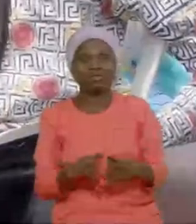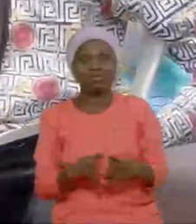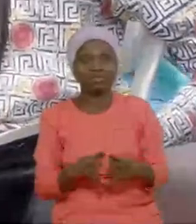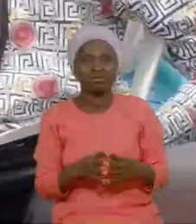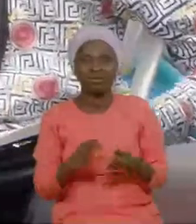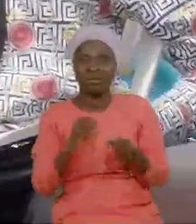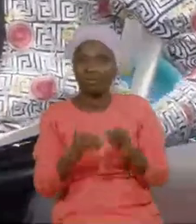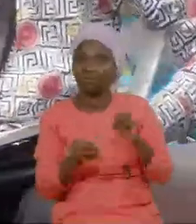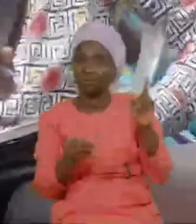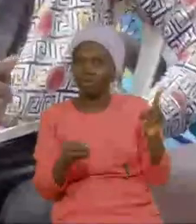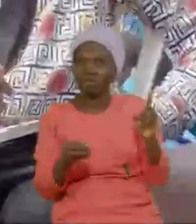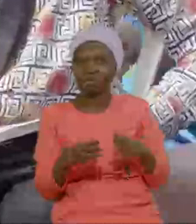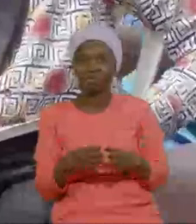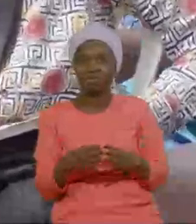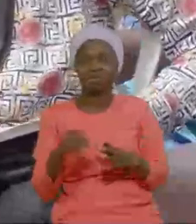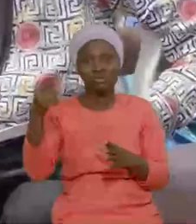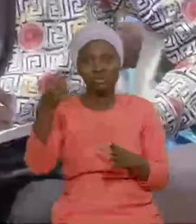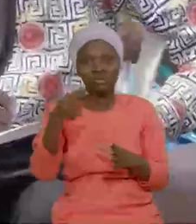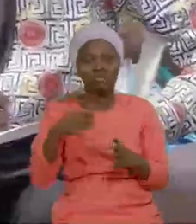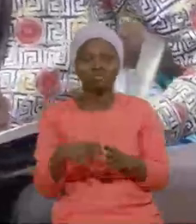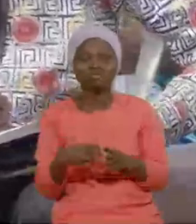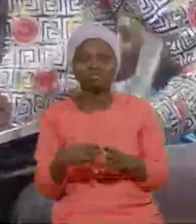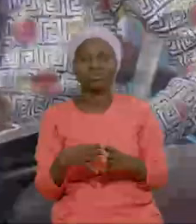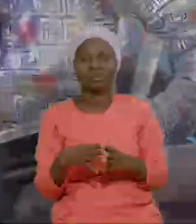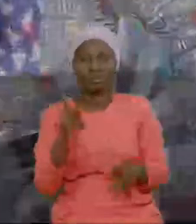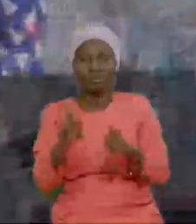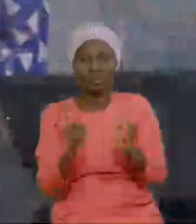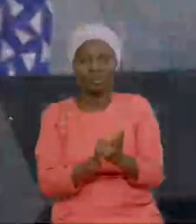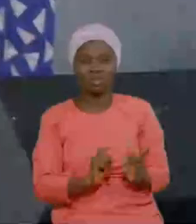le monde des différentes matières scientifiques.